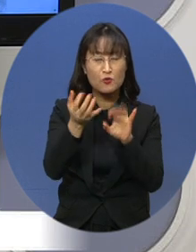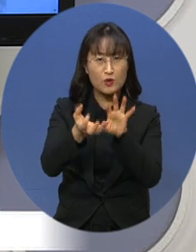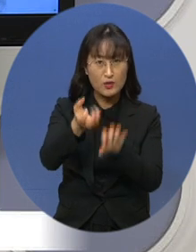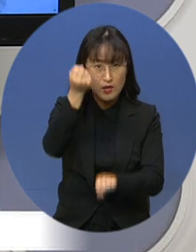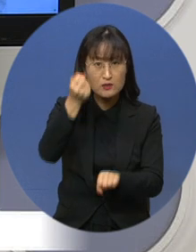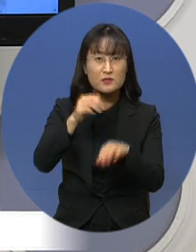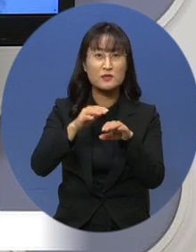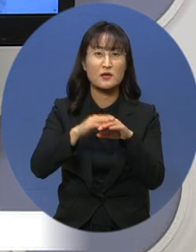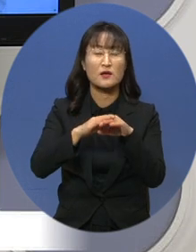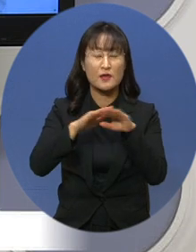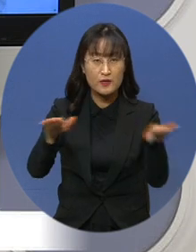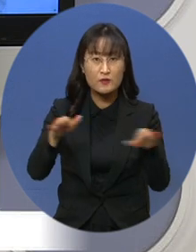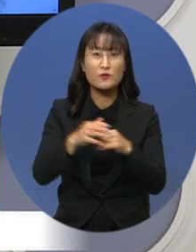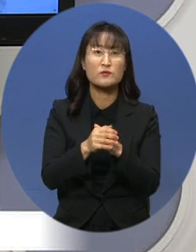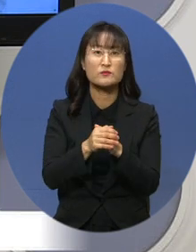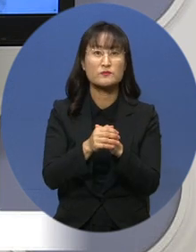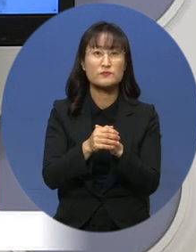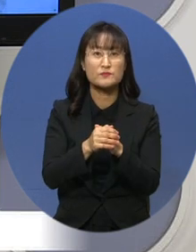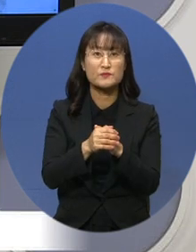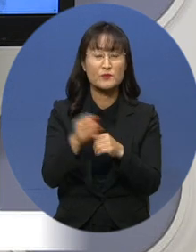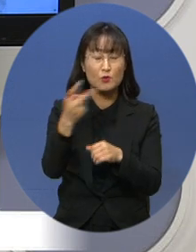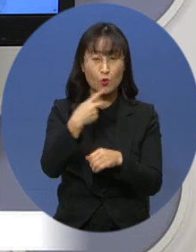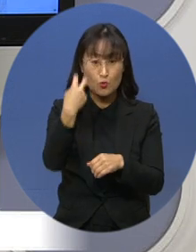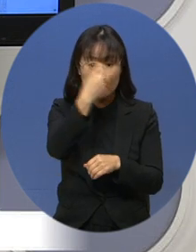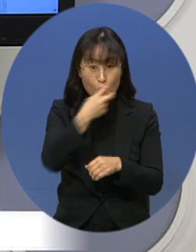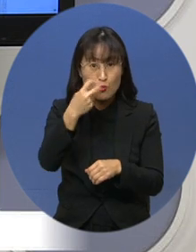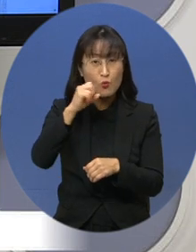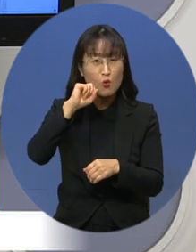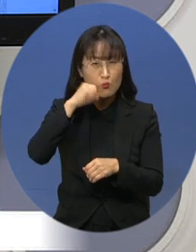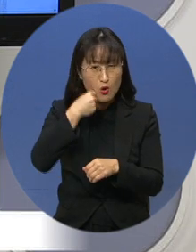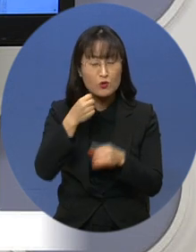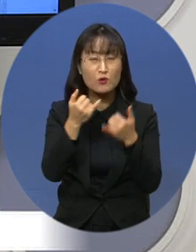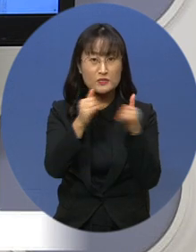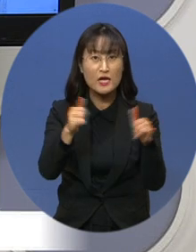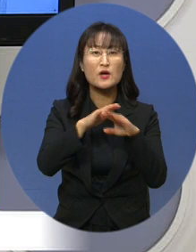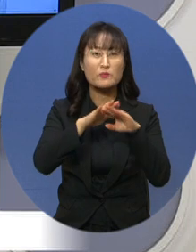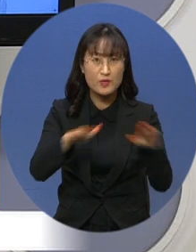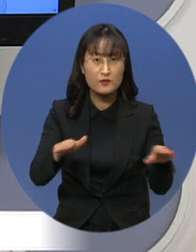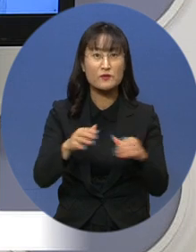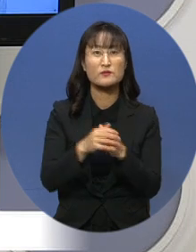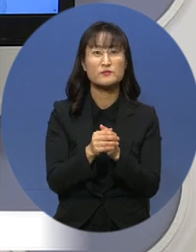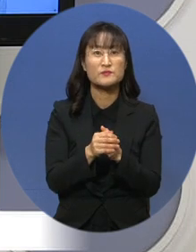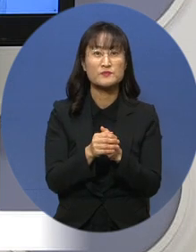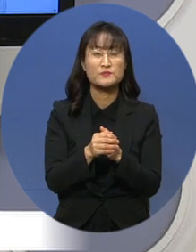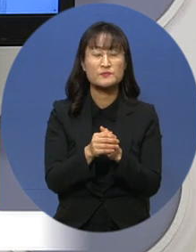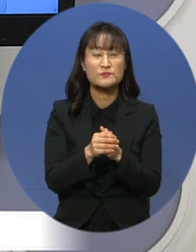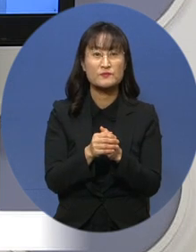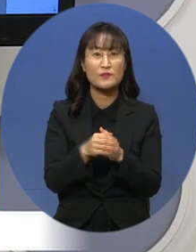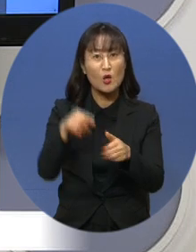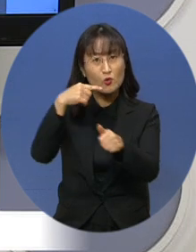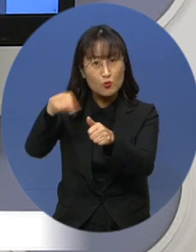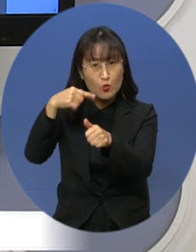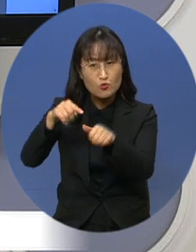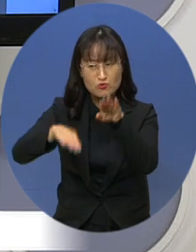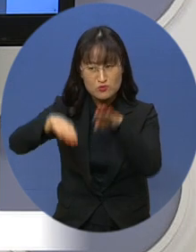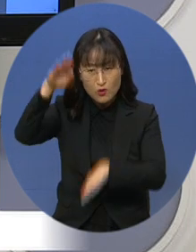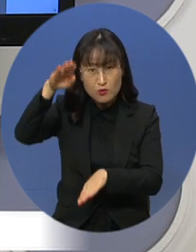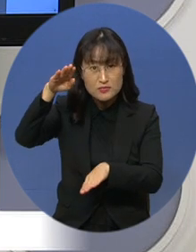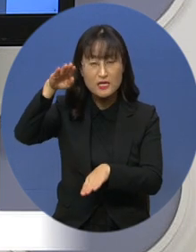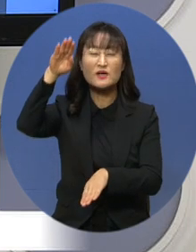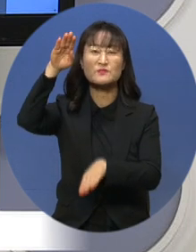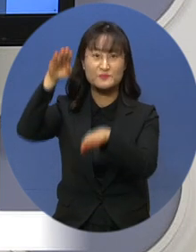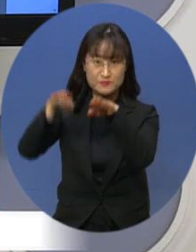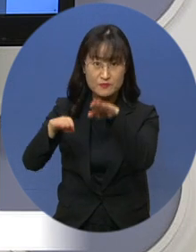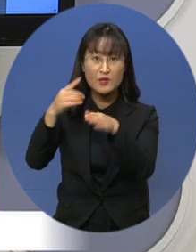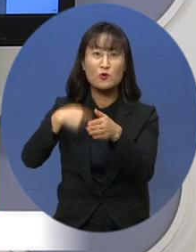사회안전망 강화 돌 0 0 100 에 어려움을 해소하는 사회적 돌봄 지원 교육 격차를 완화하는